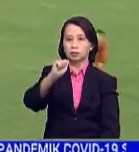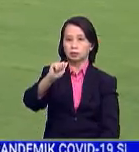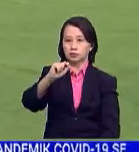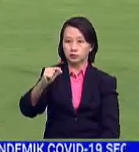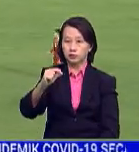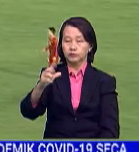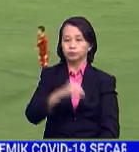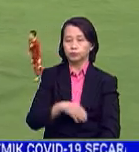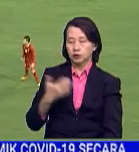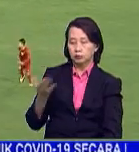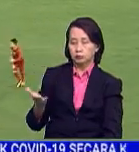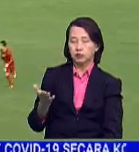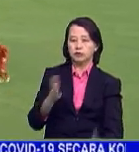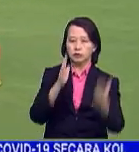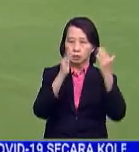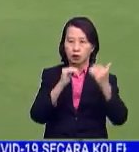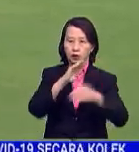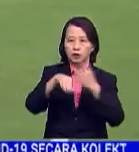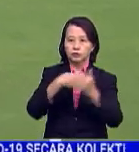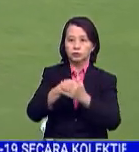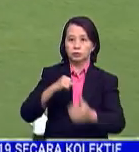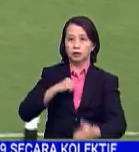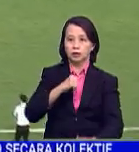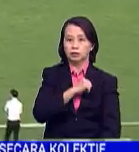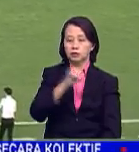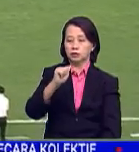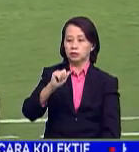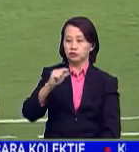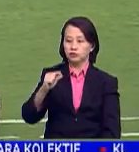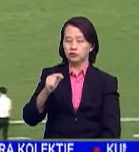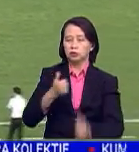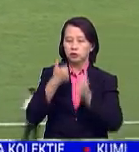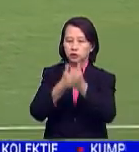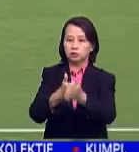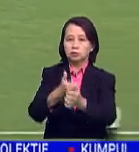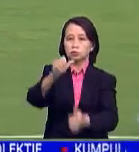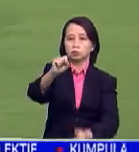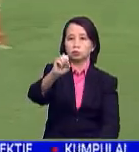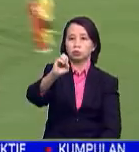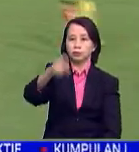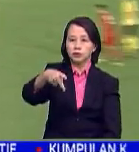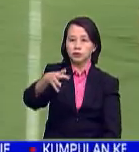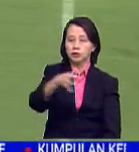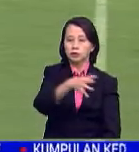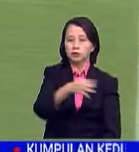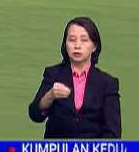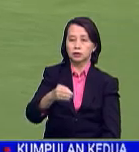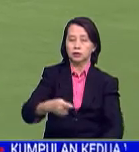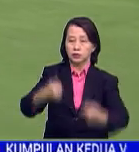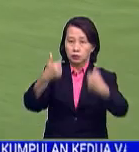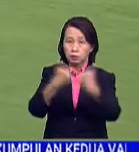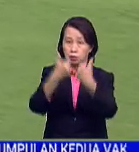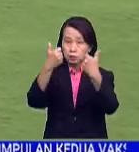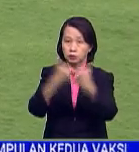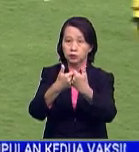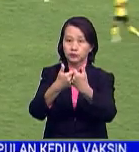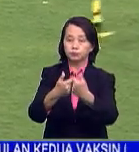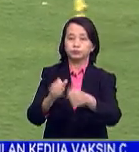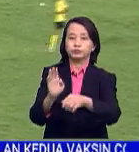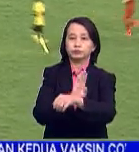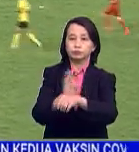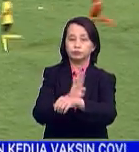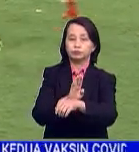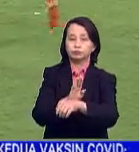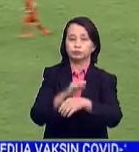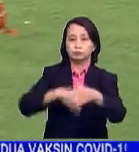malah beliau berharap semua ahli gabungan terus mematuhi shopee serta protokol pertandingan bagi memastikan Emil vibrasi